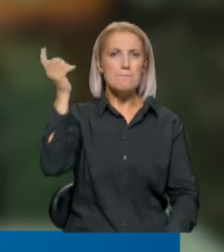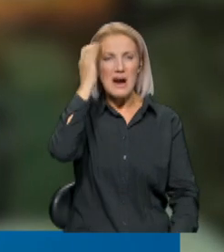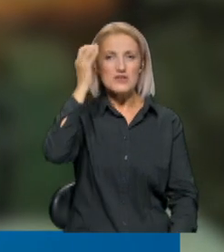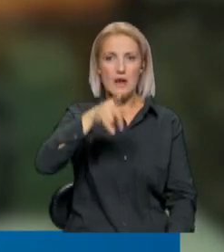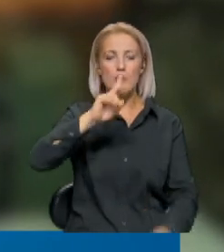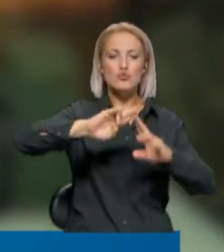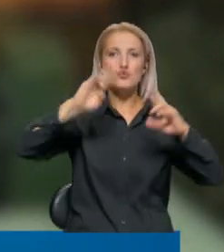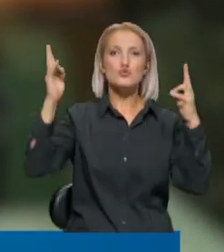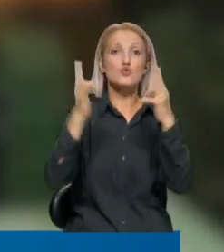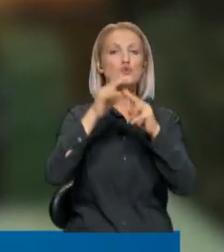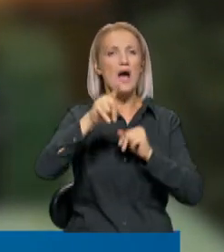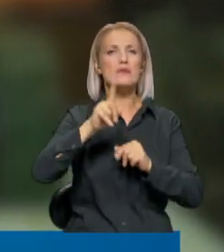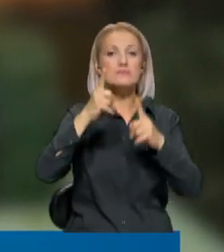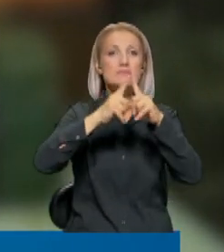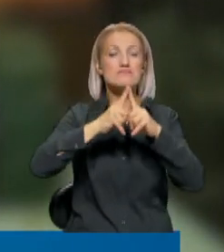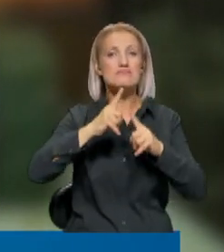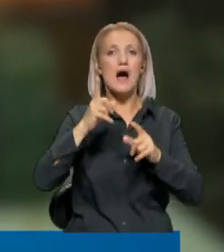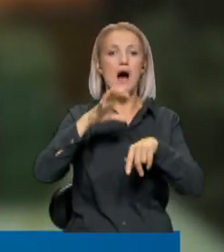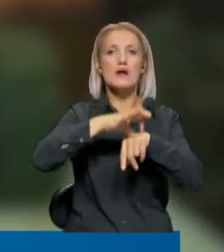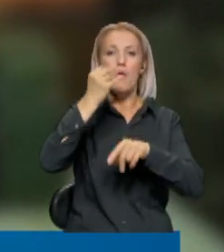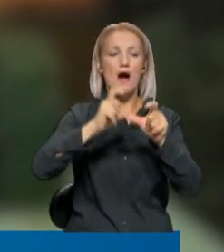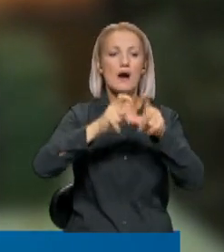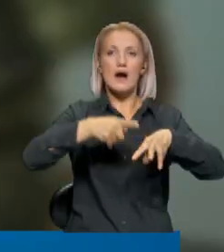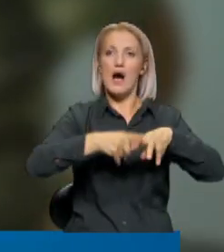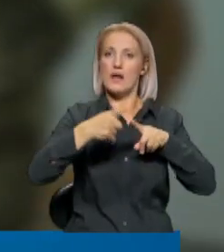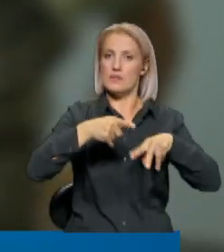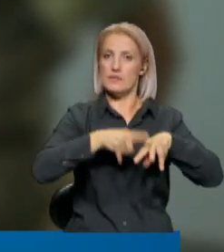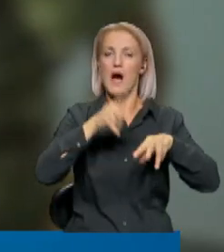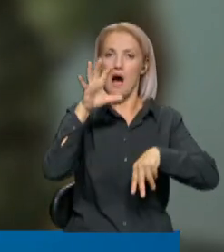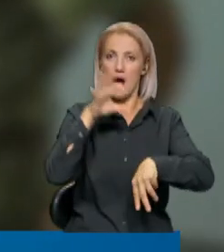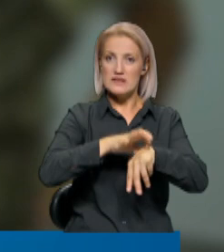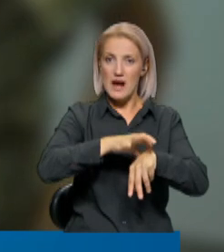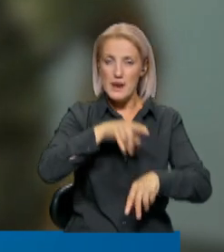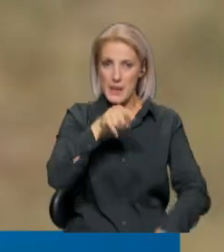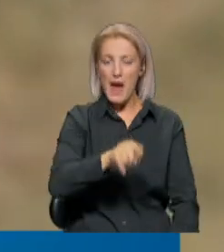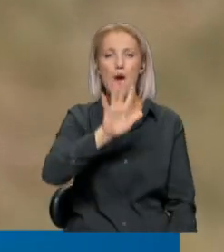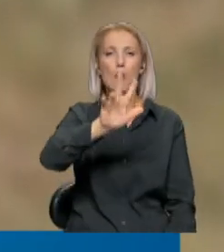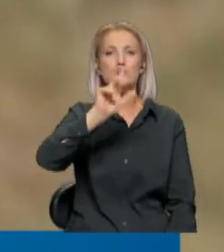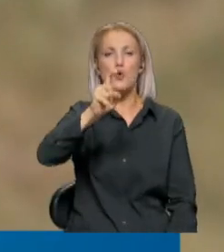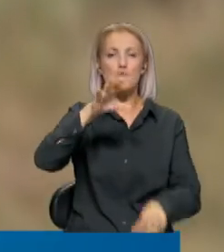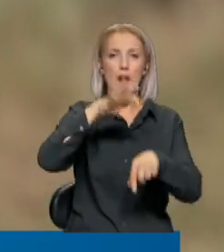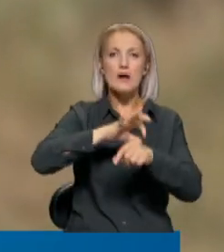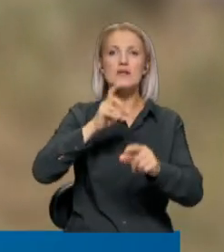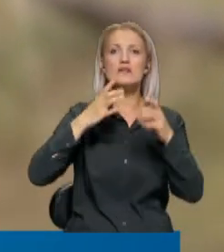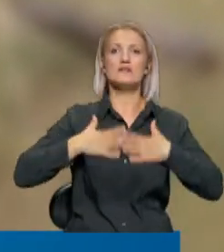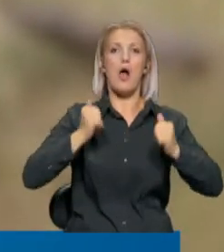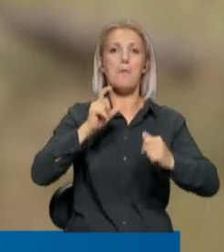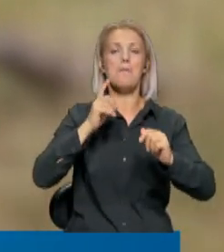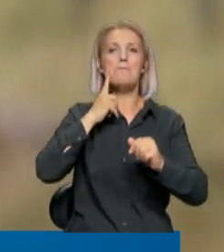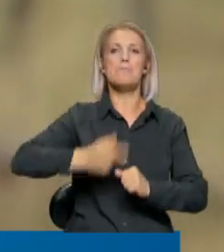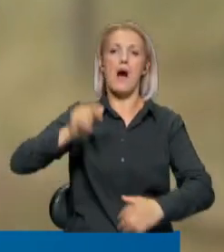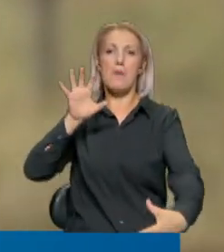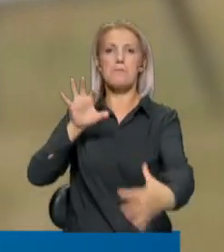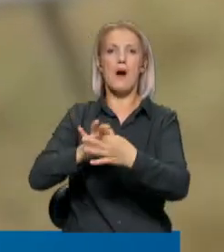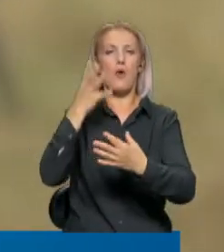askeri hastanelerinden GATA olmak üzere 39 askeri hastane Sağlık Bakanlığı'na bağlandı. FETÖ ele geçirdi iddiasıyla. O günden